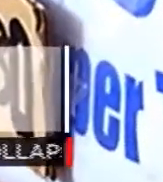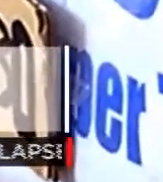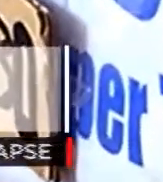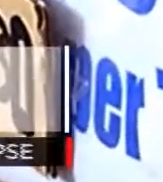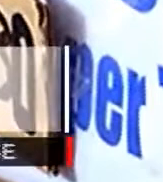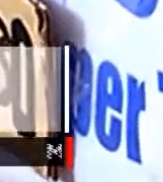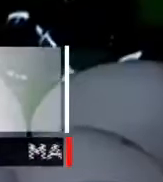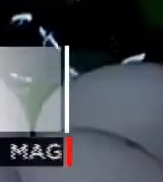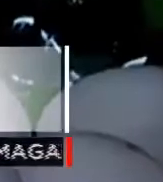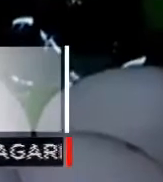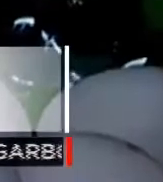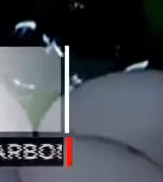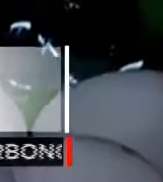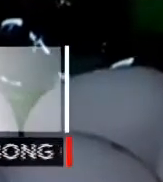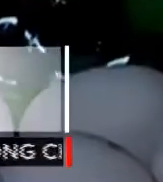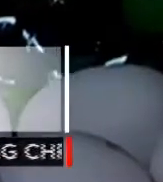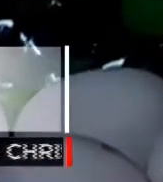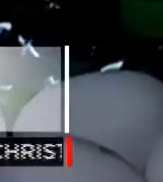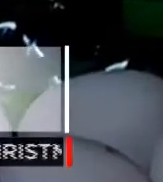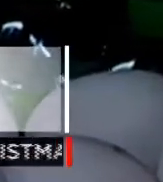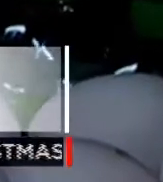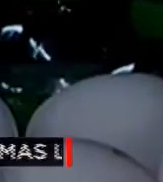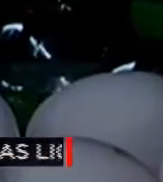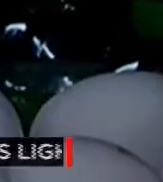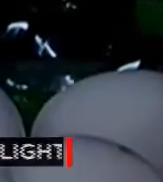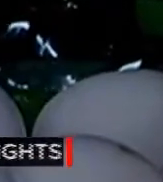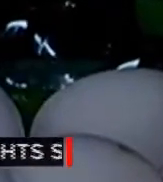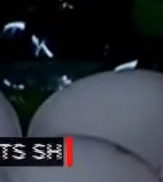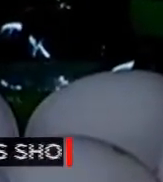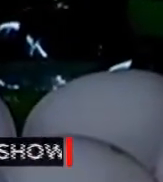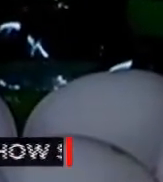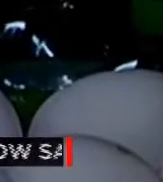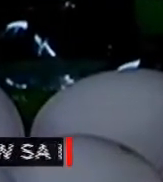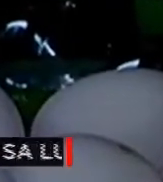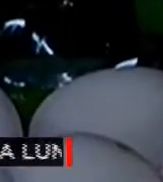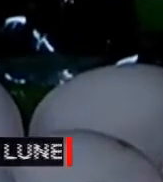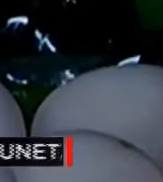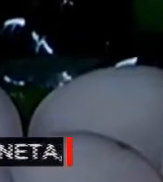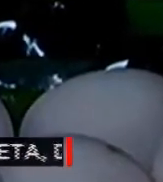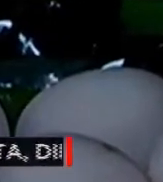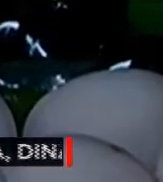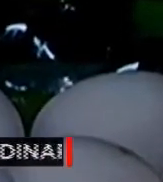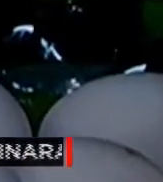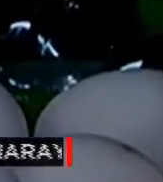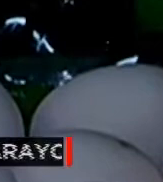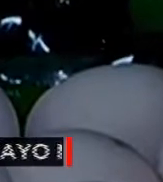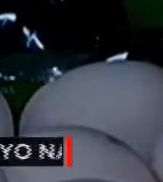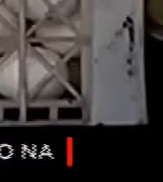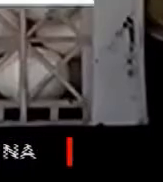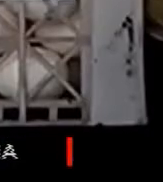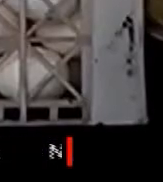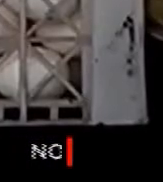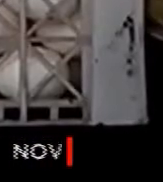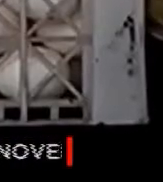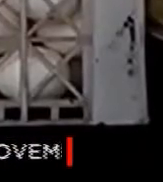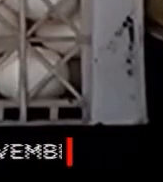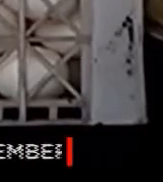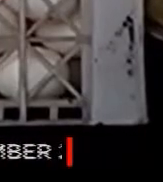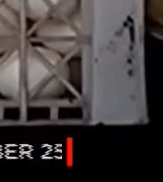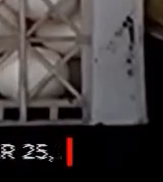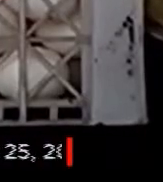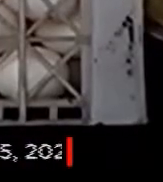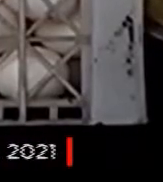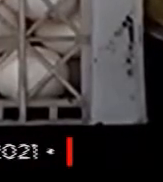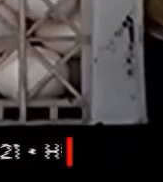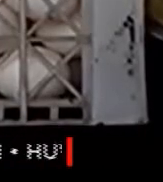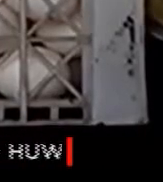nating itlog? Sa ilang tindahan, tumaas na hanggang 50 sentimos ang kada piraso ng itlog. Ang isang tray ng